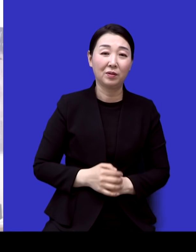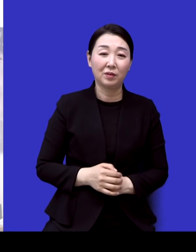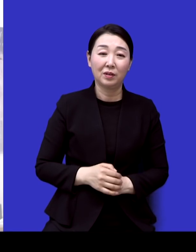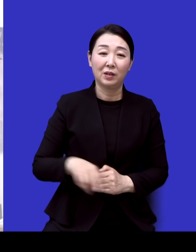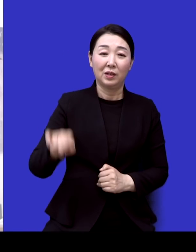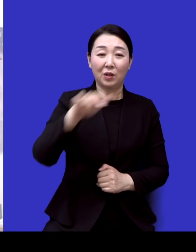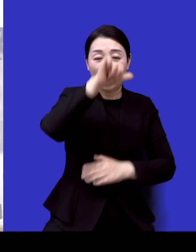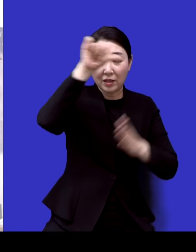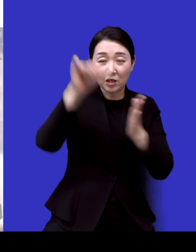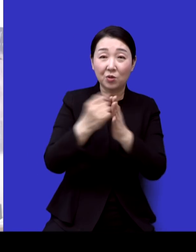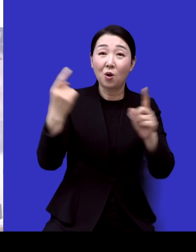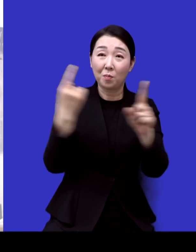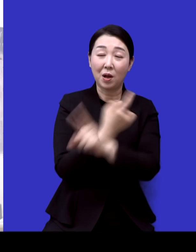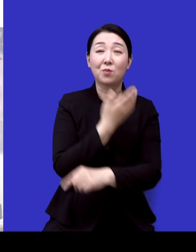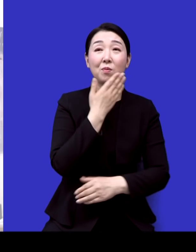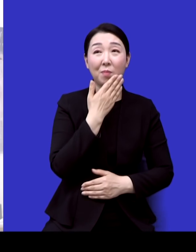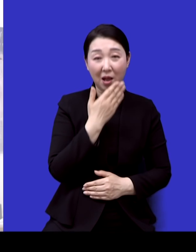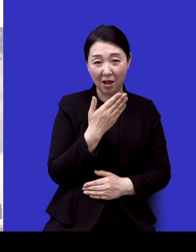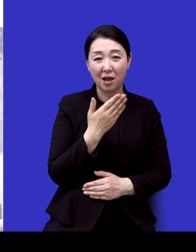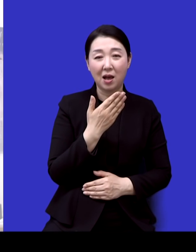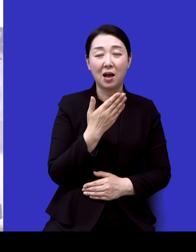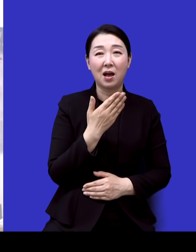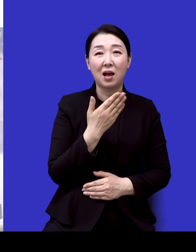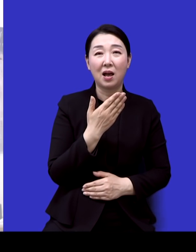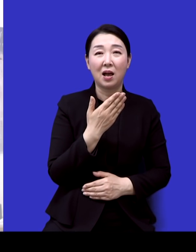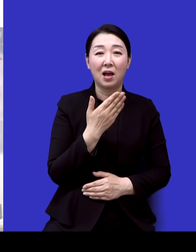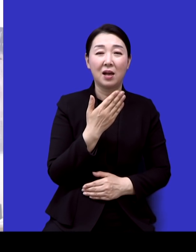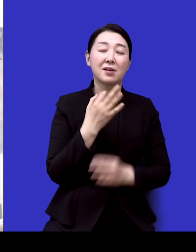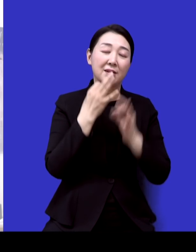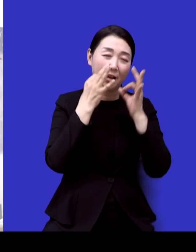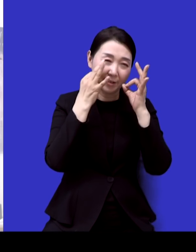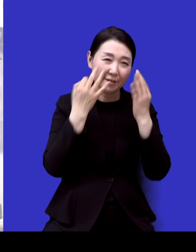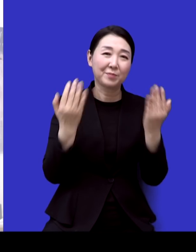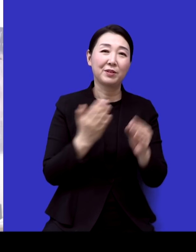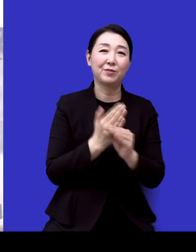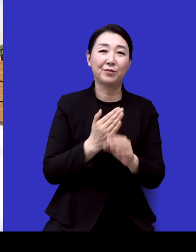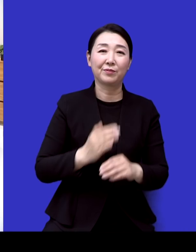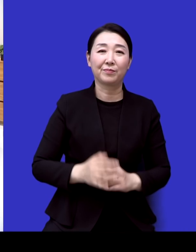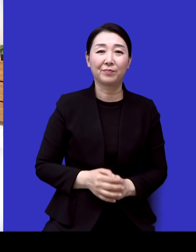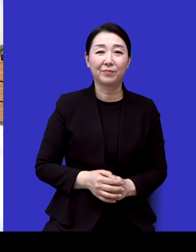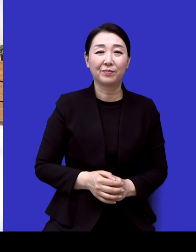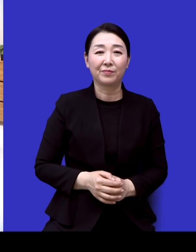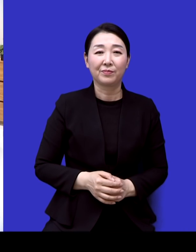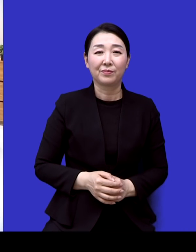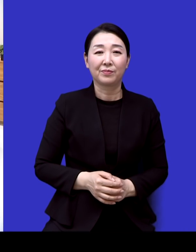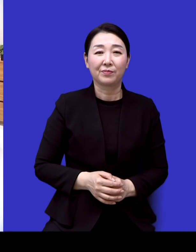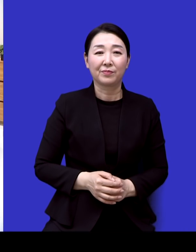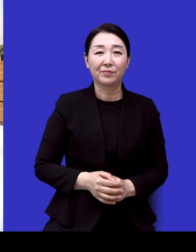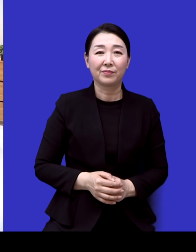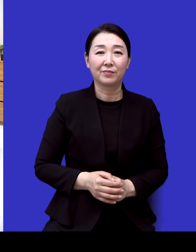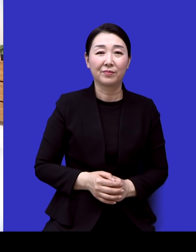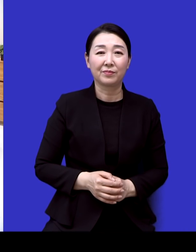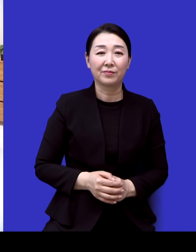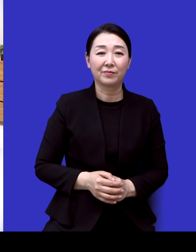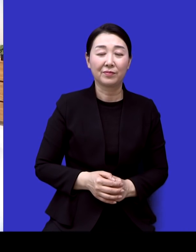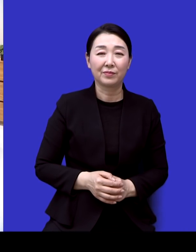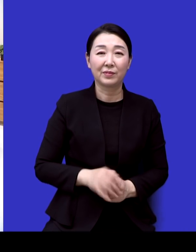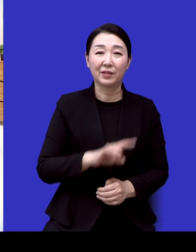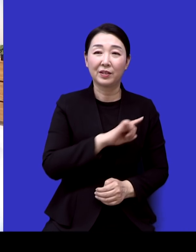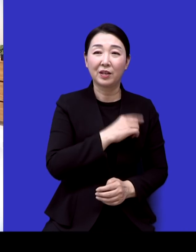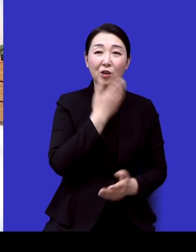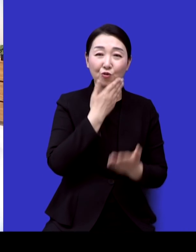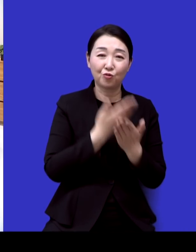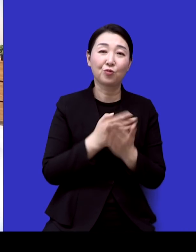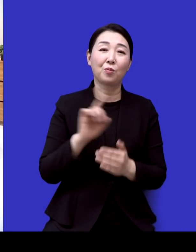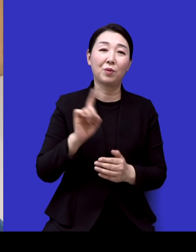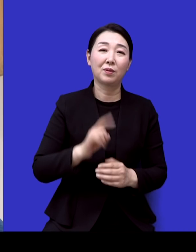너희의 인생도 바꿀 수 있을 거야 하고 간절하게 사역하고 있습니다. 아. 네. 그런데 이제 제일 중요한 부분인데요, 여기가.